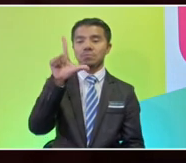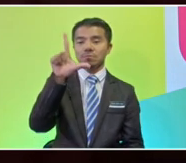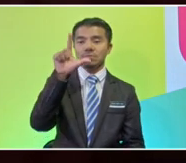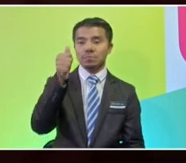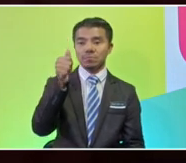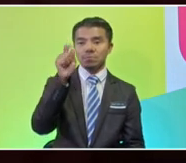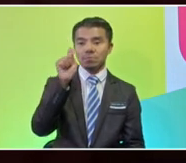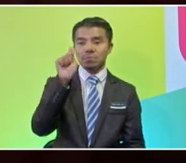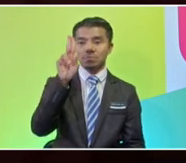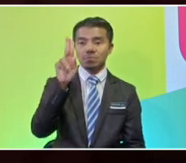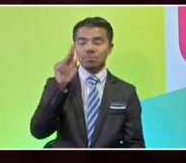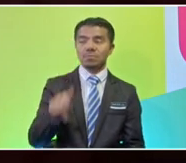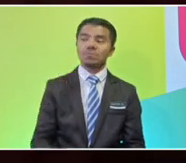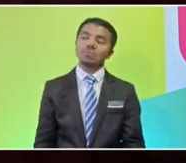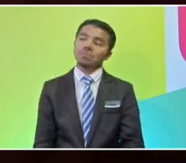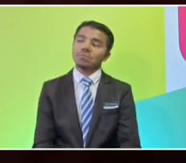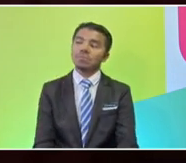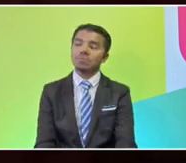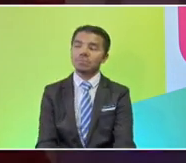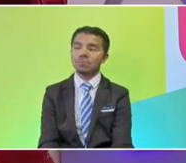tapi nama nama